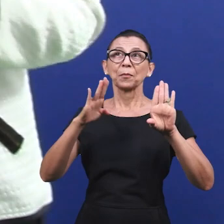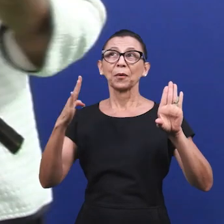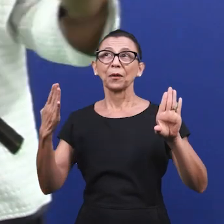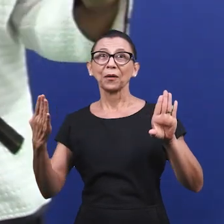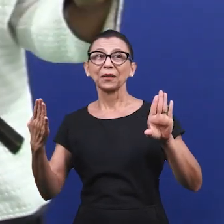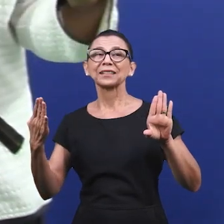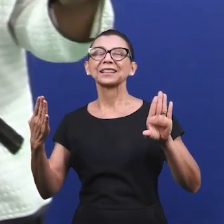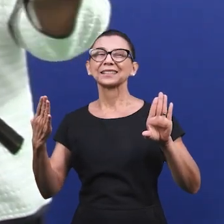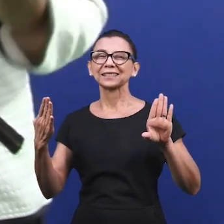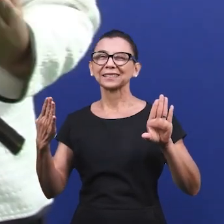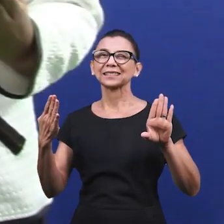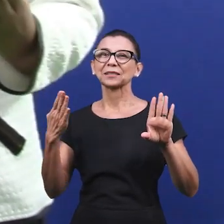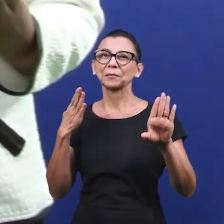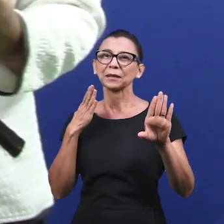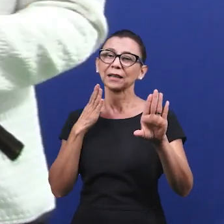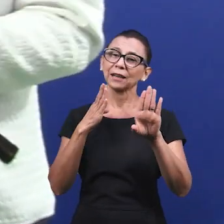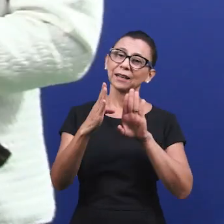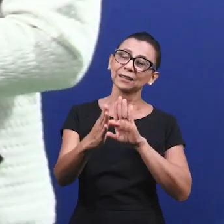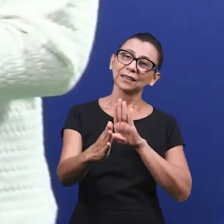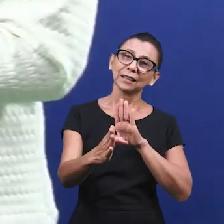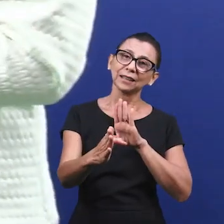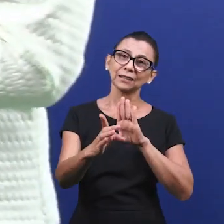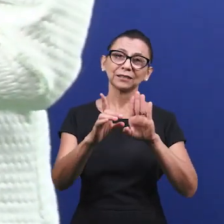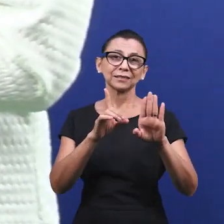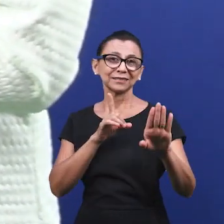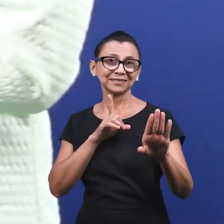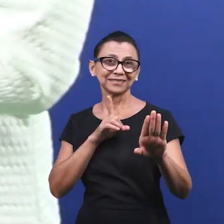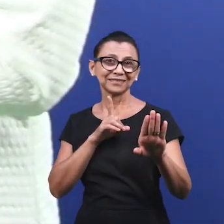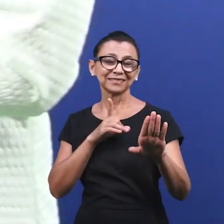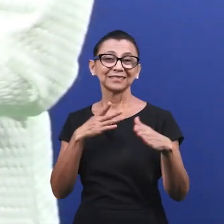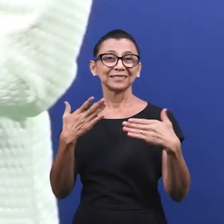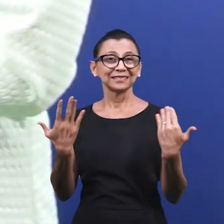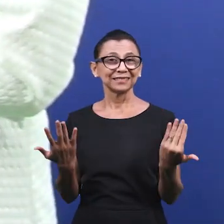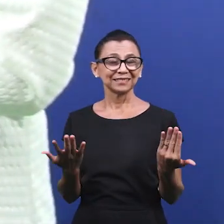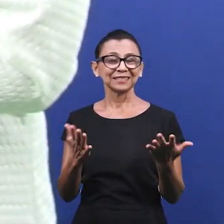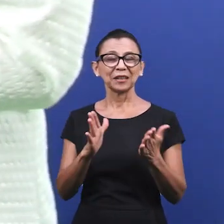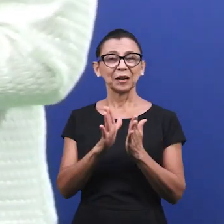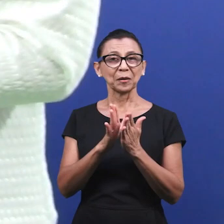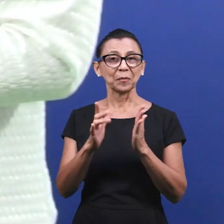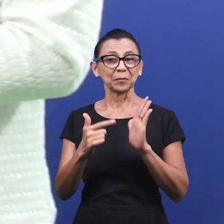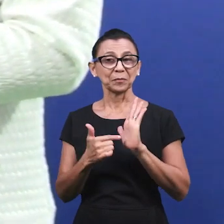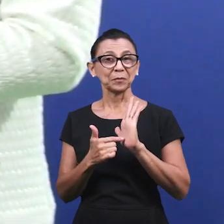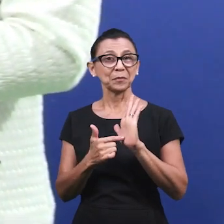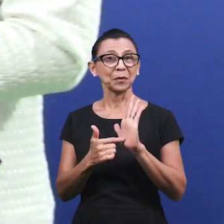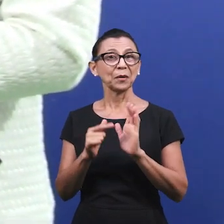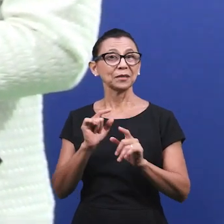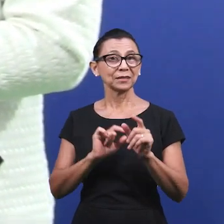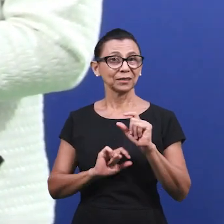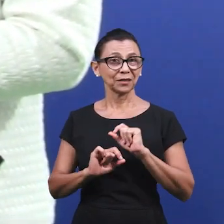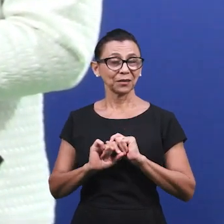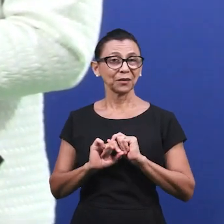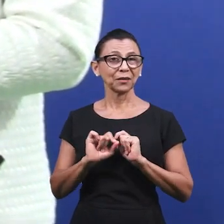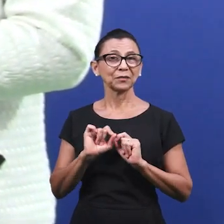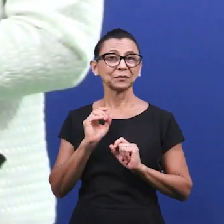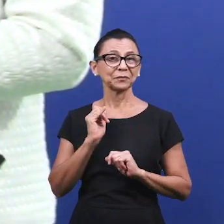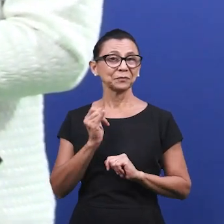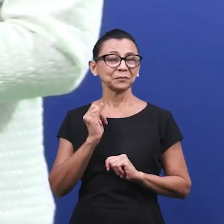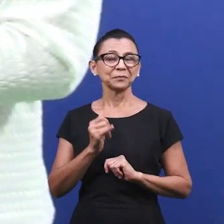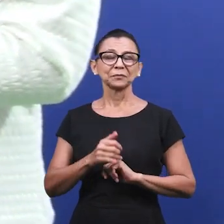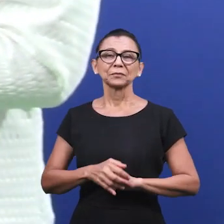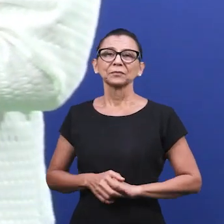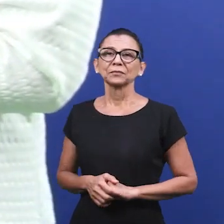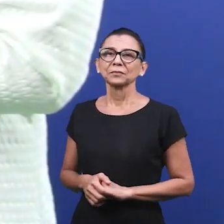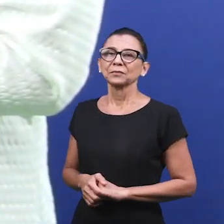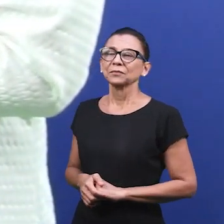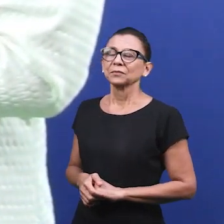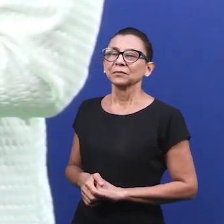j'ouvre les portes. Accessibilité, c'est ouvrir les portes à quelqu'un. Donc, La parole du Seigneur lui-même nous dit cela